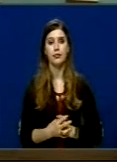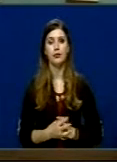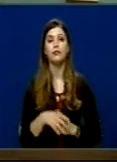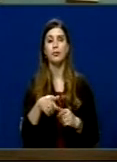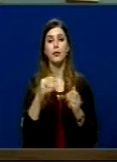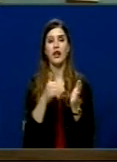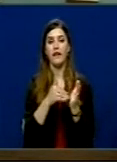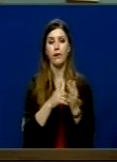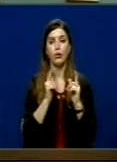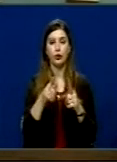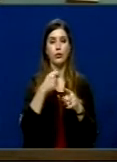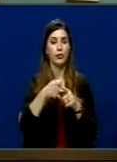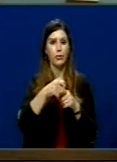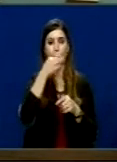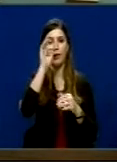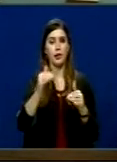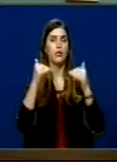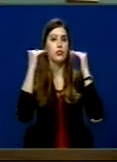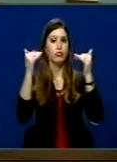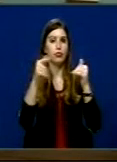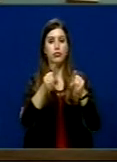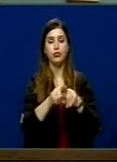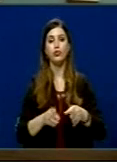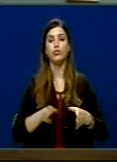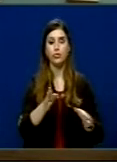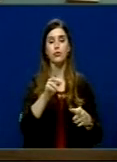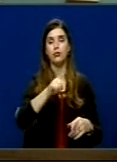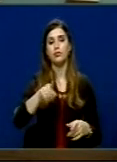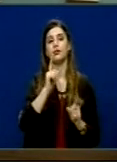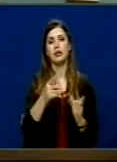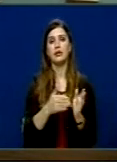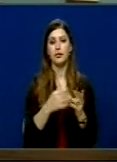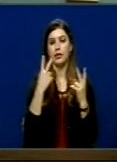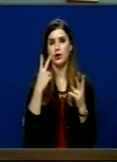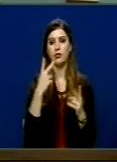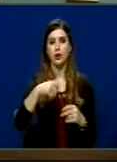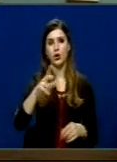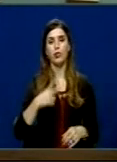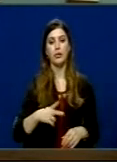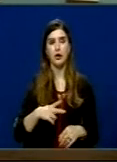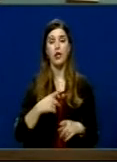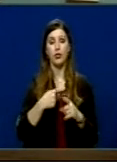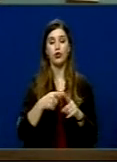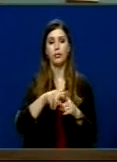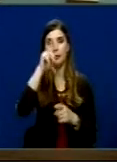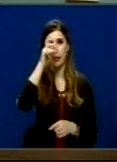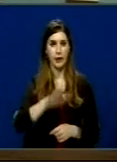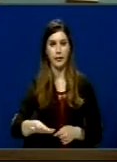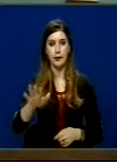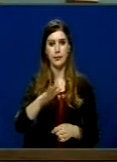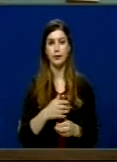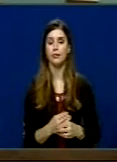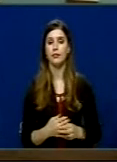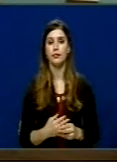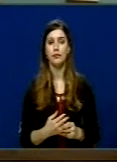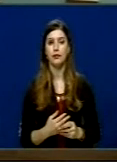rruge me standarde dhe me cilësi të lartë është e padiskutueshme për gjithë qytetarët e Republikës Kosovës e veçmas për rajonin e Pejës.